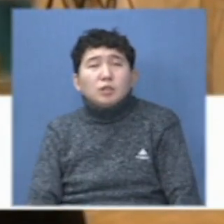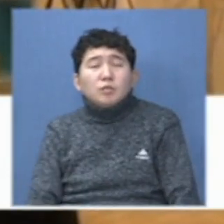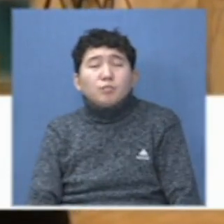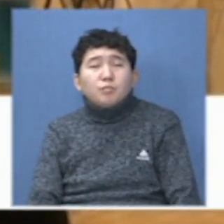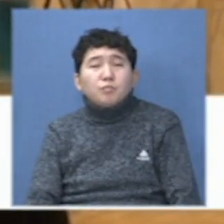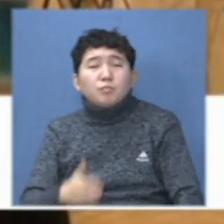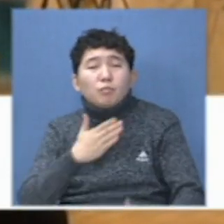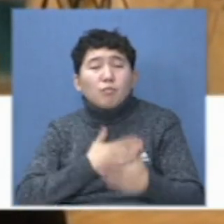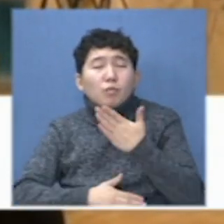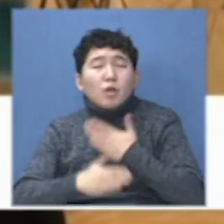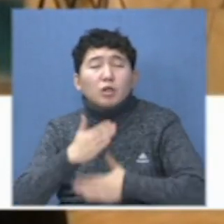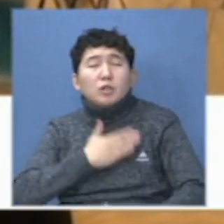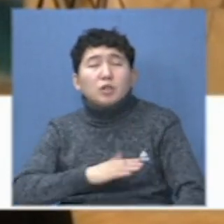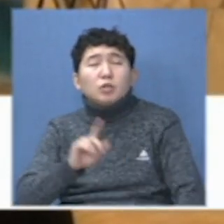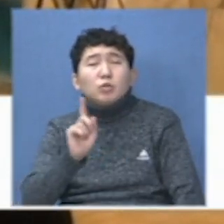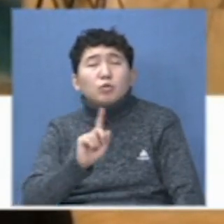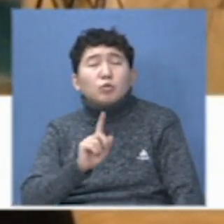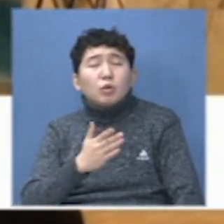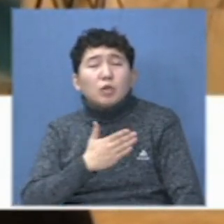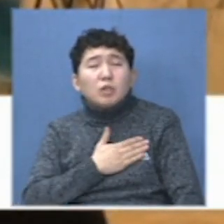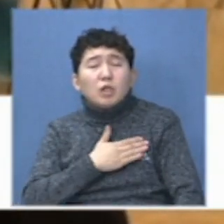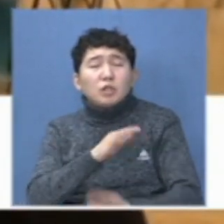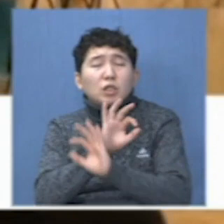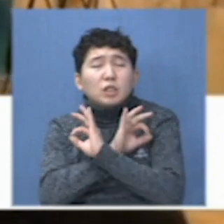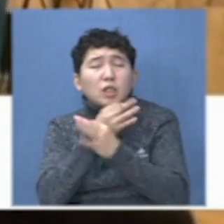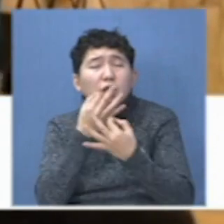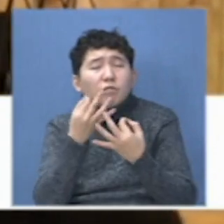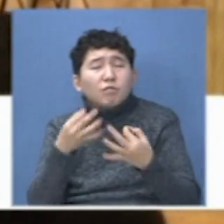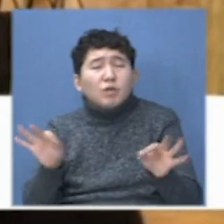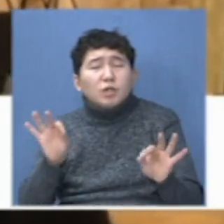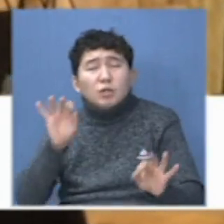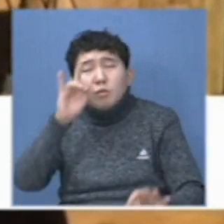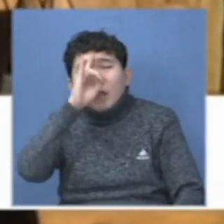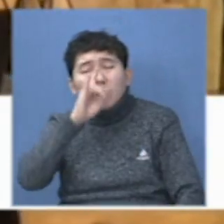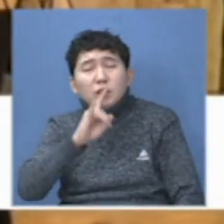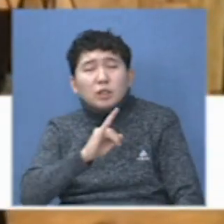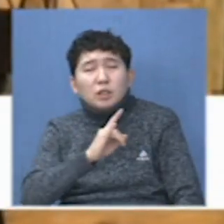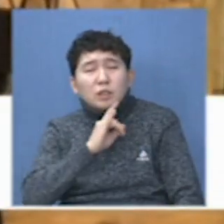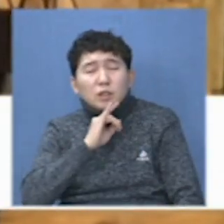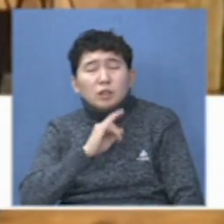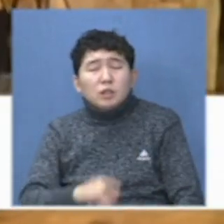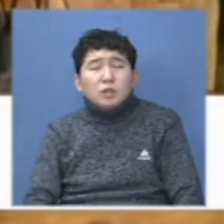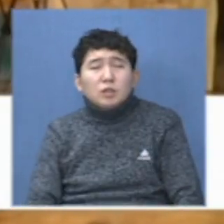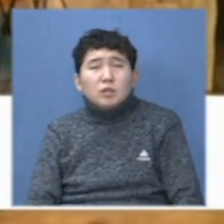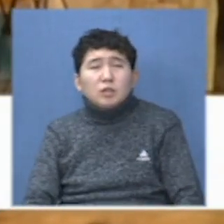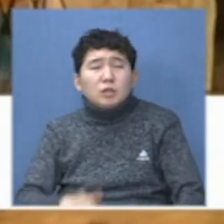Радостно, что наш независимый Казахстан двигается вперед.